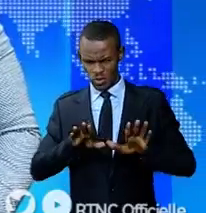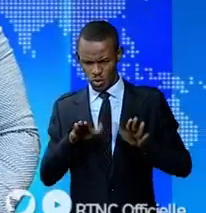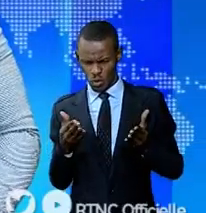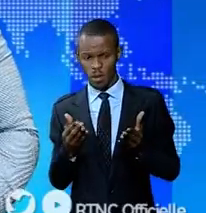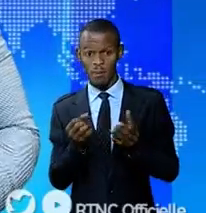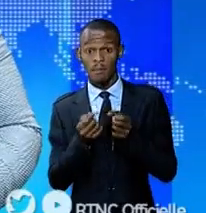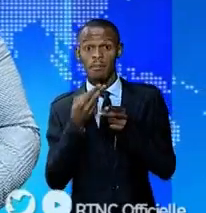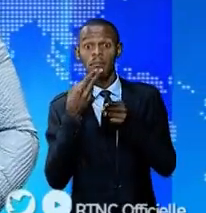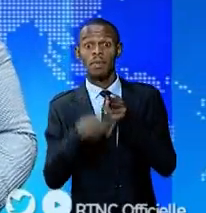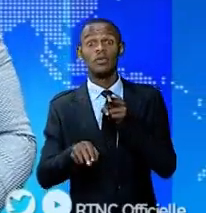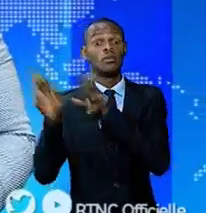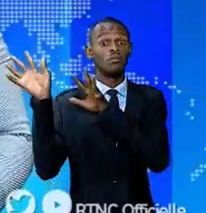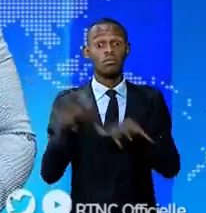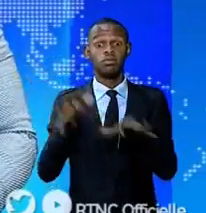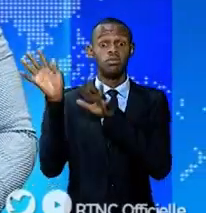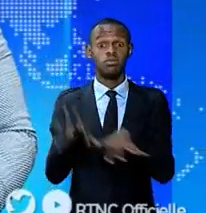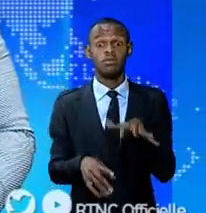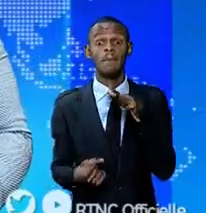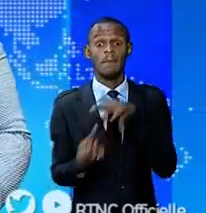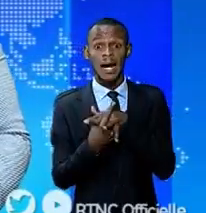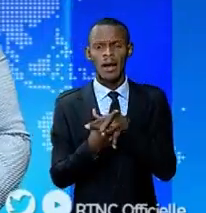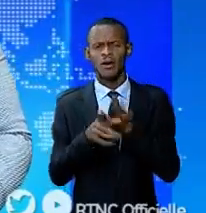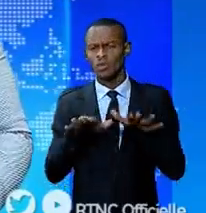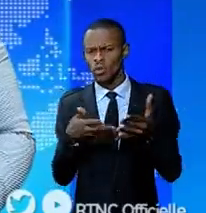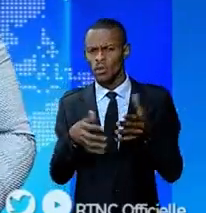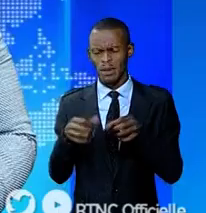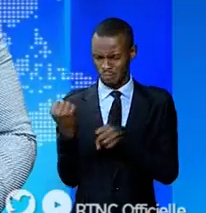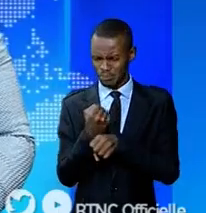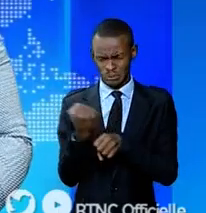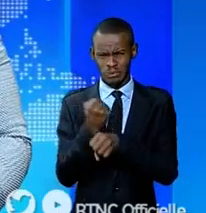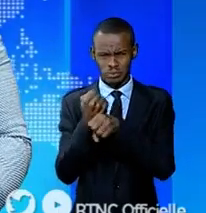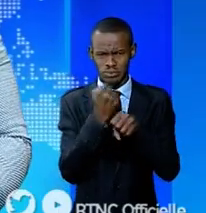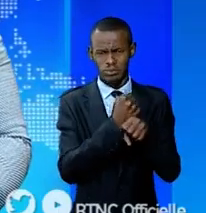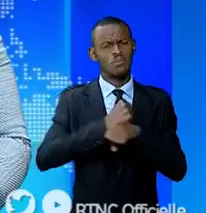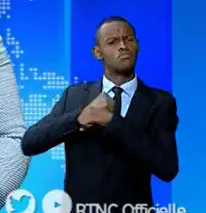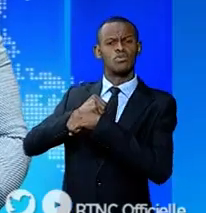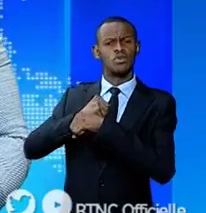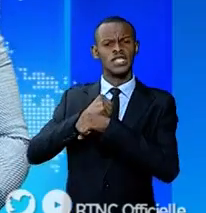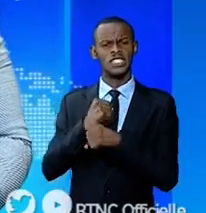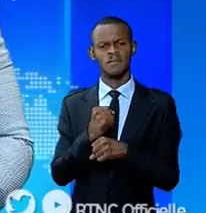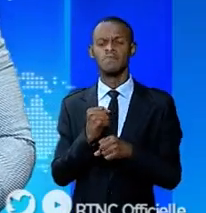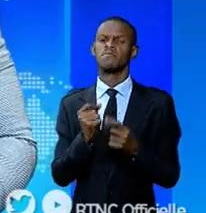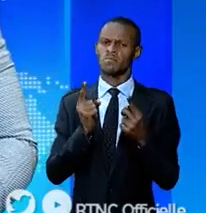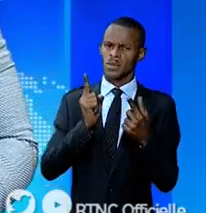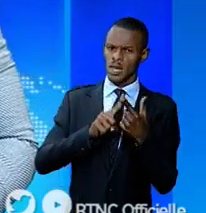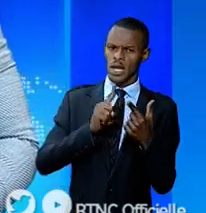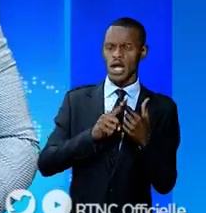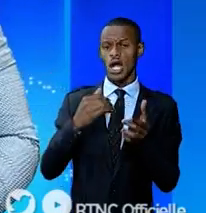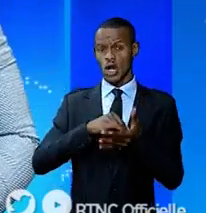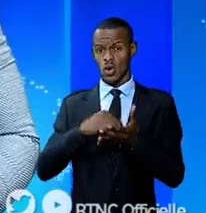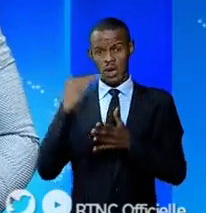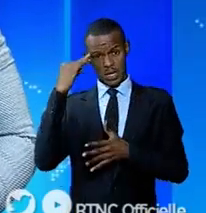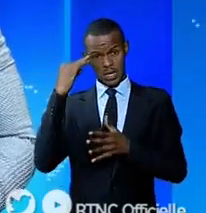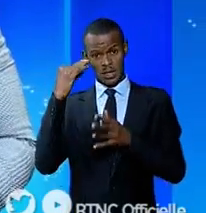urgences existantes dans la ville de Kinshasa, tout comme à l'intérieur du pays. Aussi, la réunion du ministre d'État, ministre de la Communication et Médias,